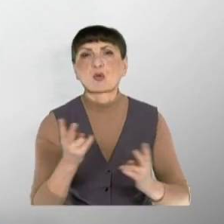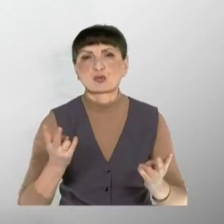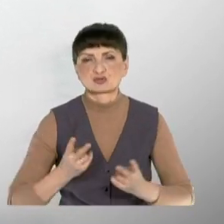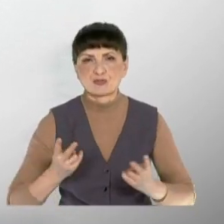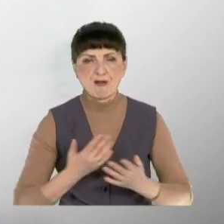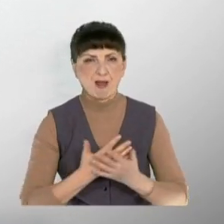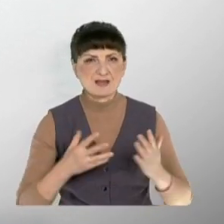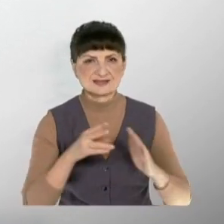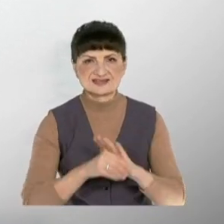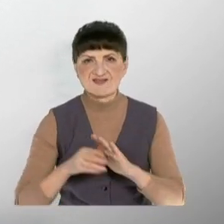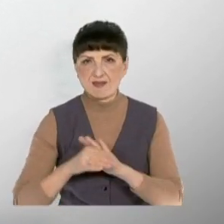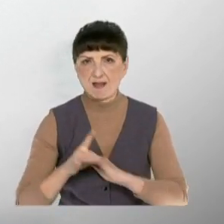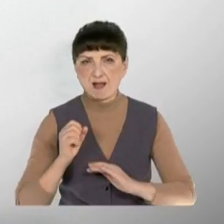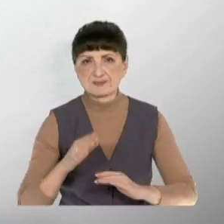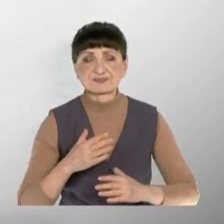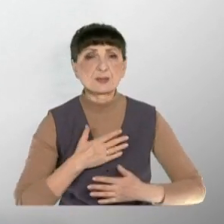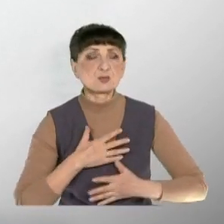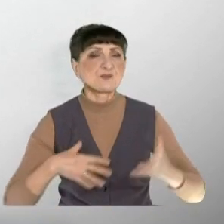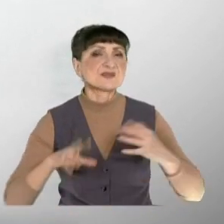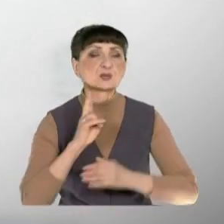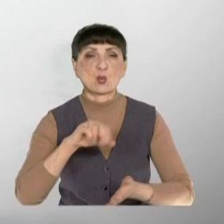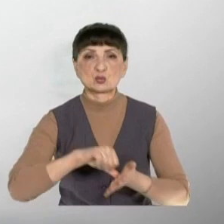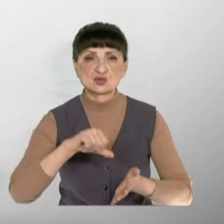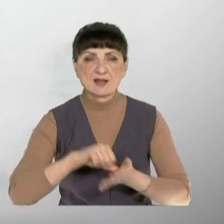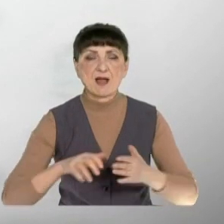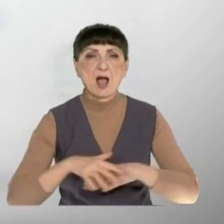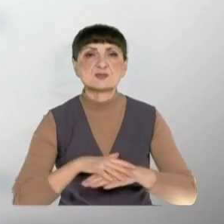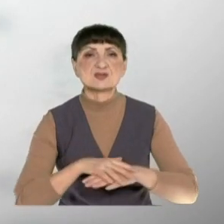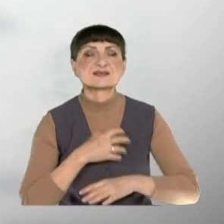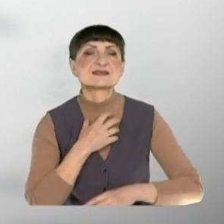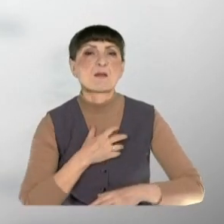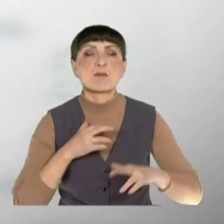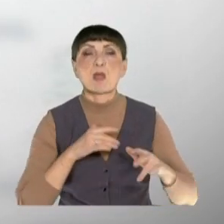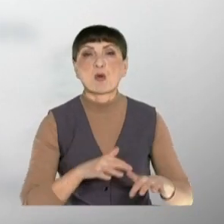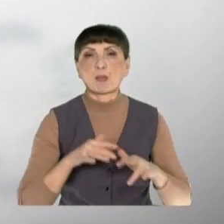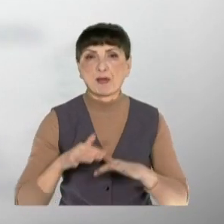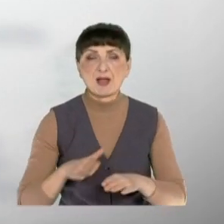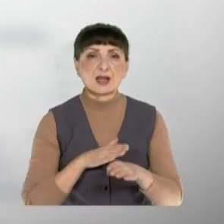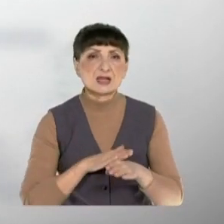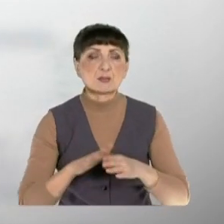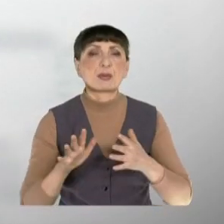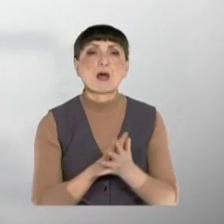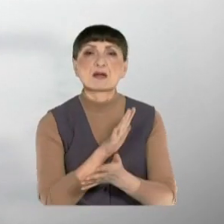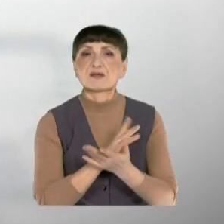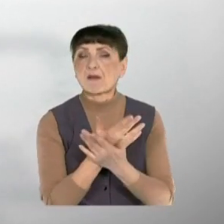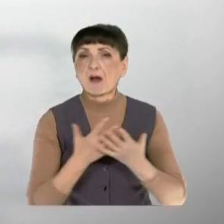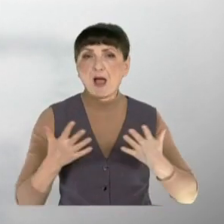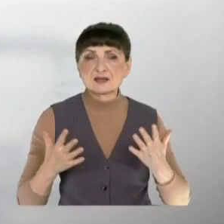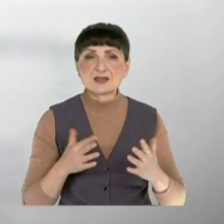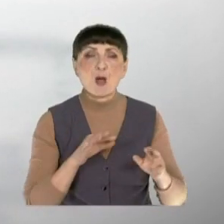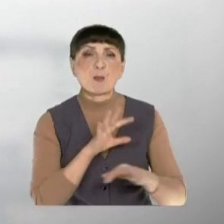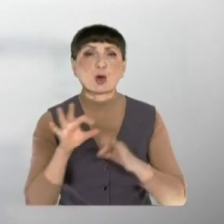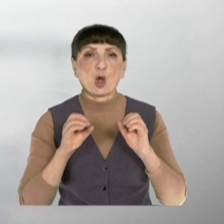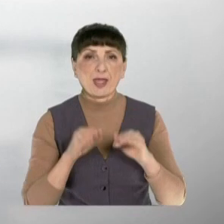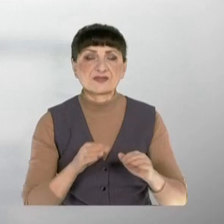различных сферах. Благодарю всех, кто участвует в общественно значимых мероприятиях, реализует благотворительные проекты, заботится